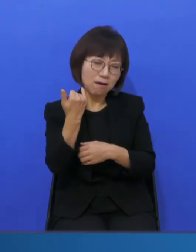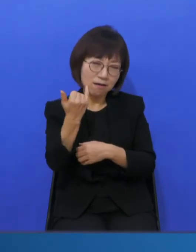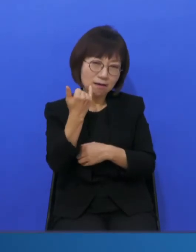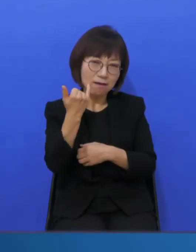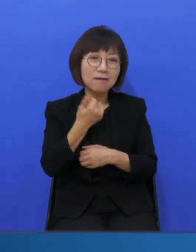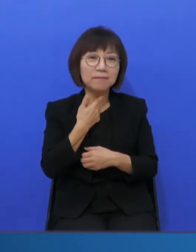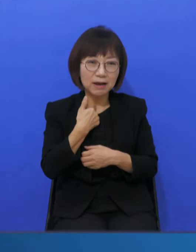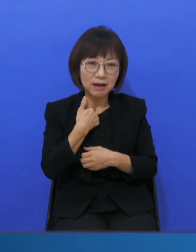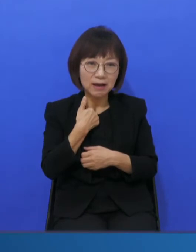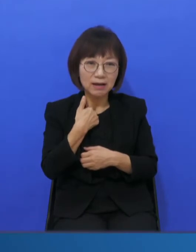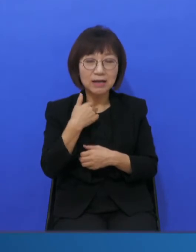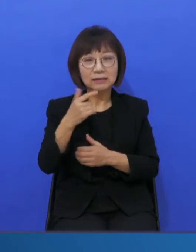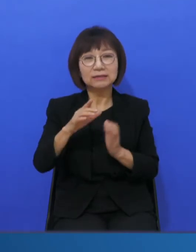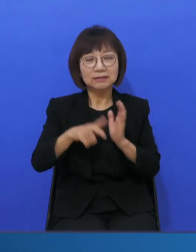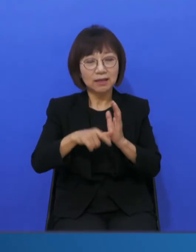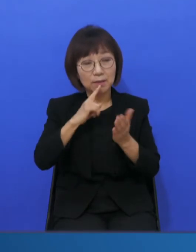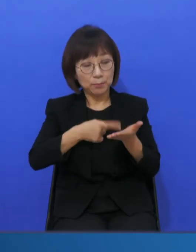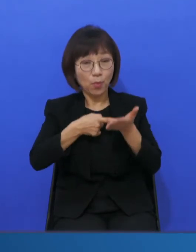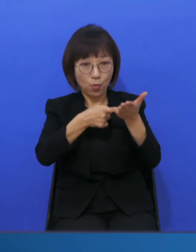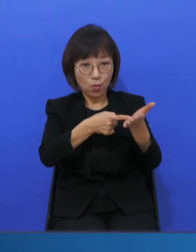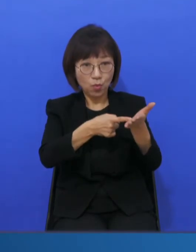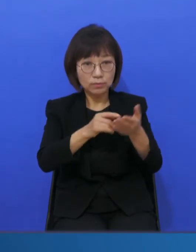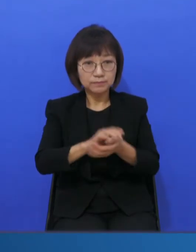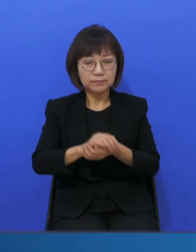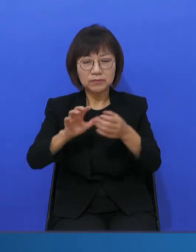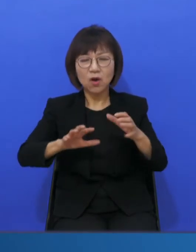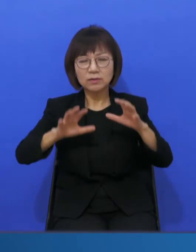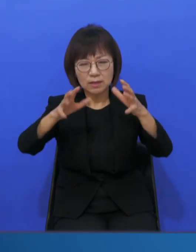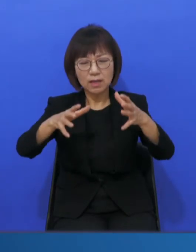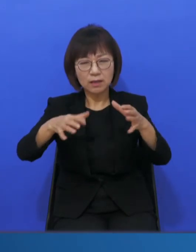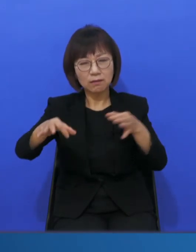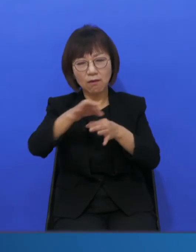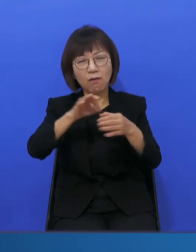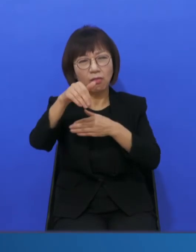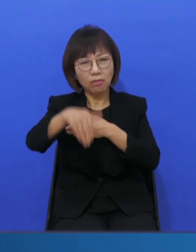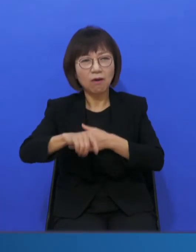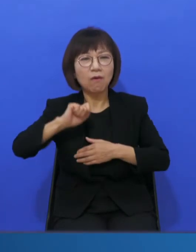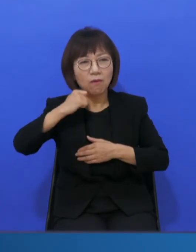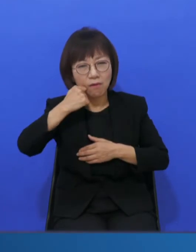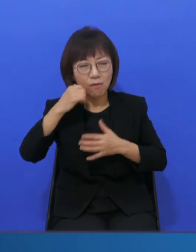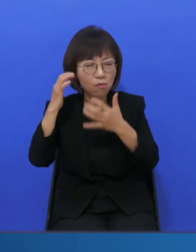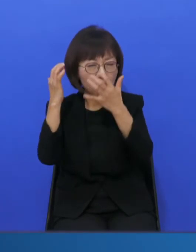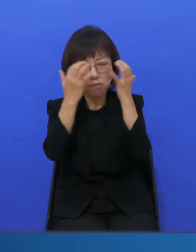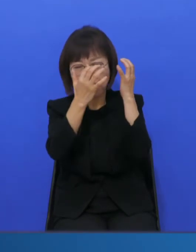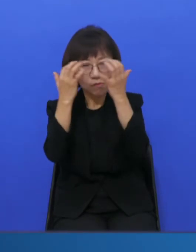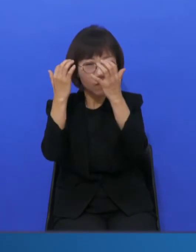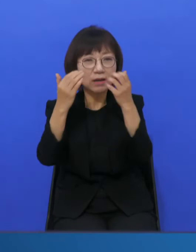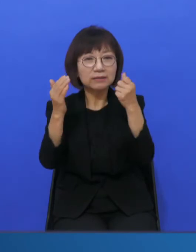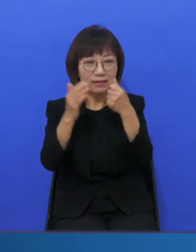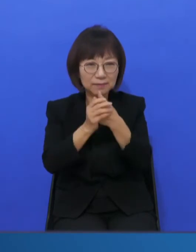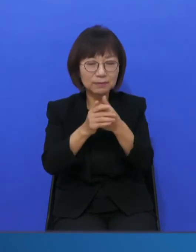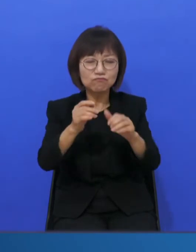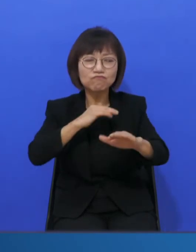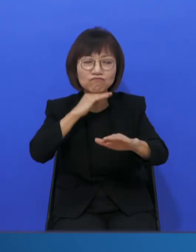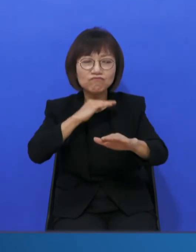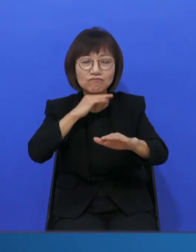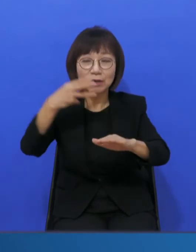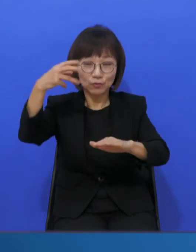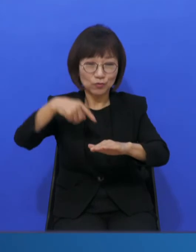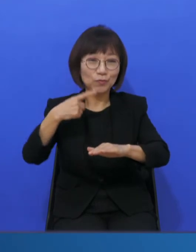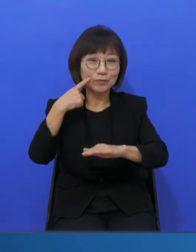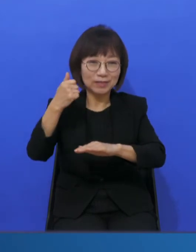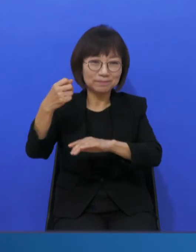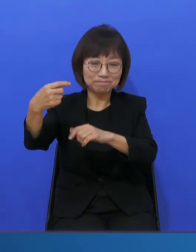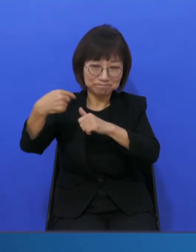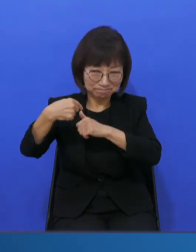왔었는데요. 그때마다 이제 보고를 드렸으나 전 세계가 어렵고 혼란한 과정 속에 있으니 일단 기다리라는